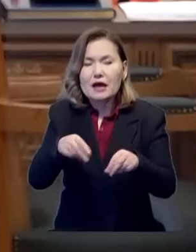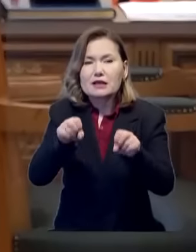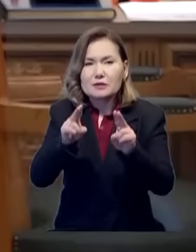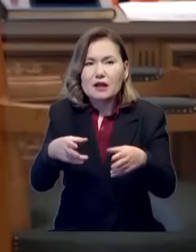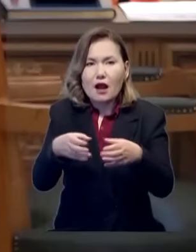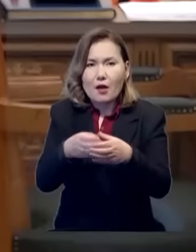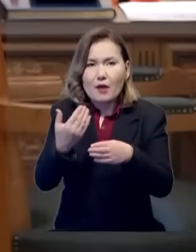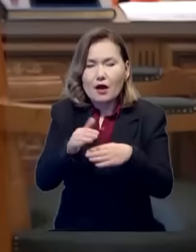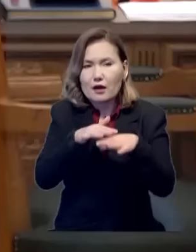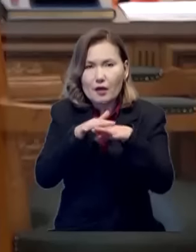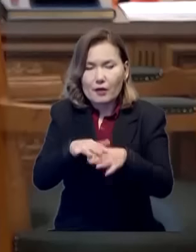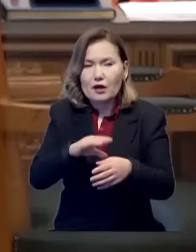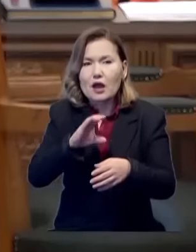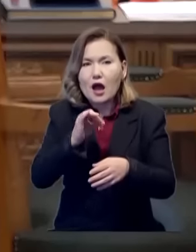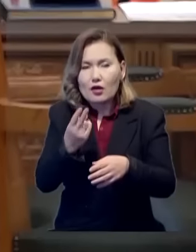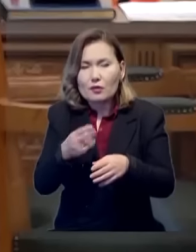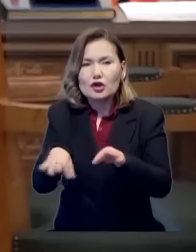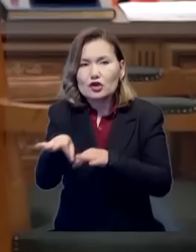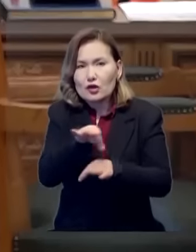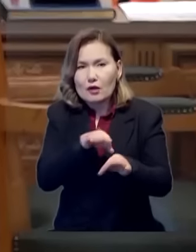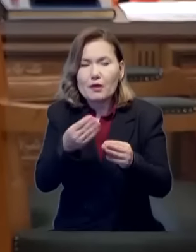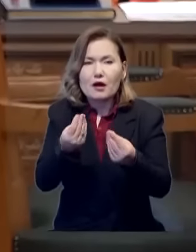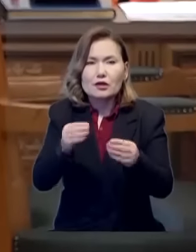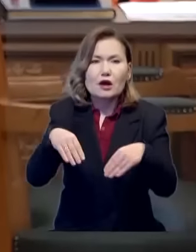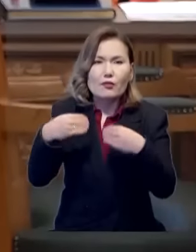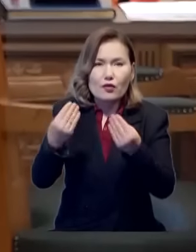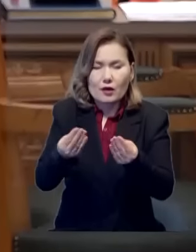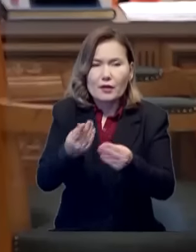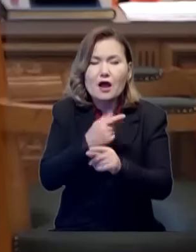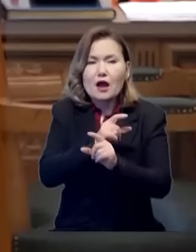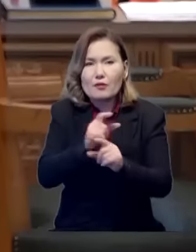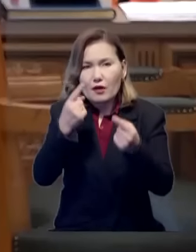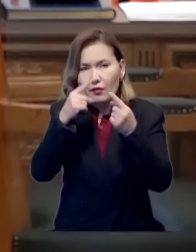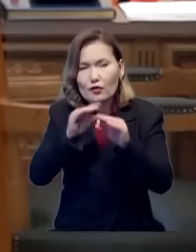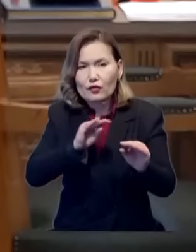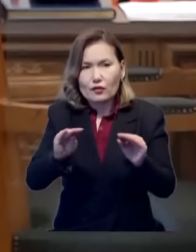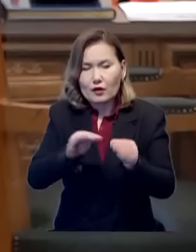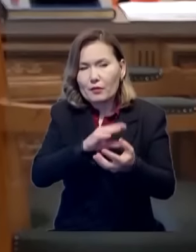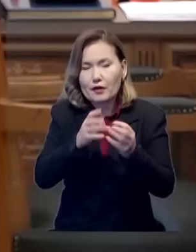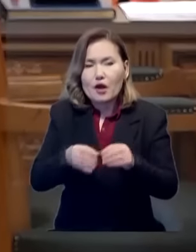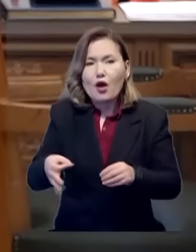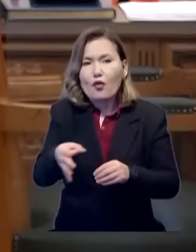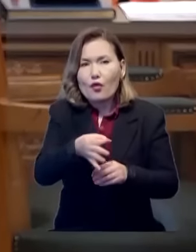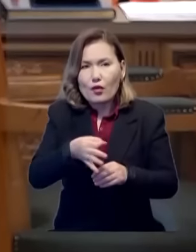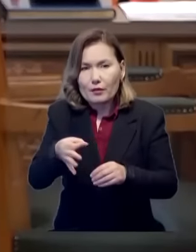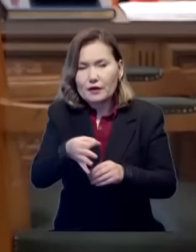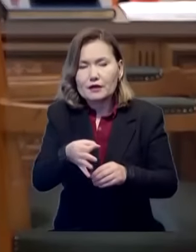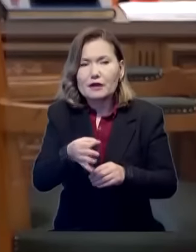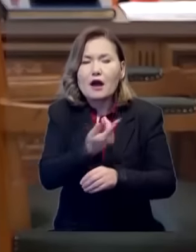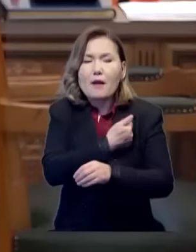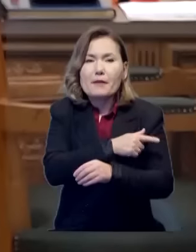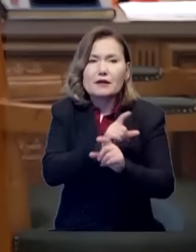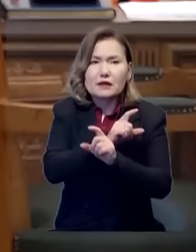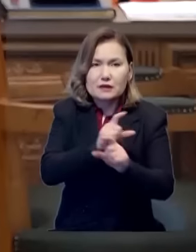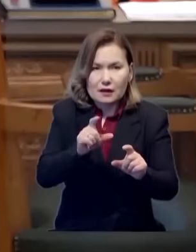арқылы әлеуметтік жобаларға берілген қаражат есебінен 25 миллиардқа барлық облыстың